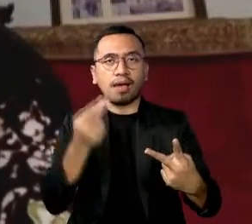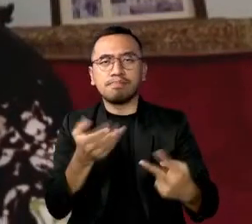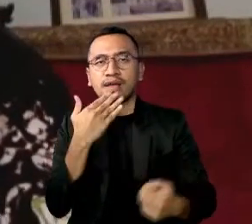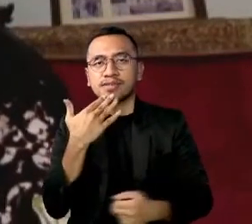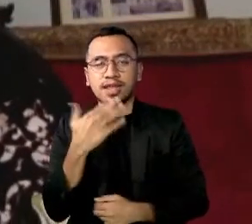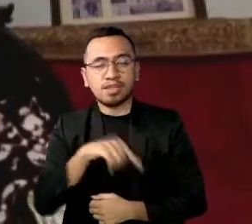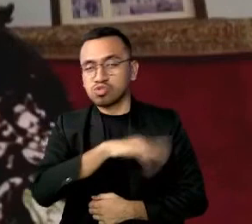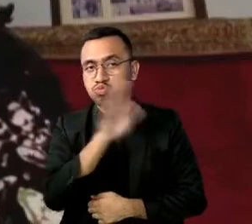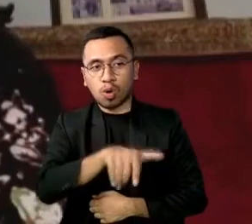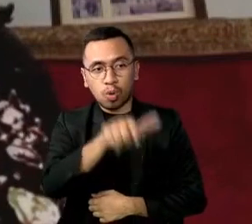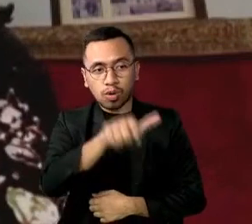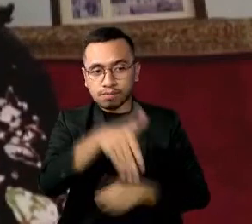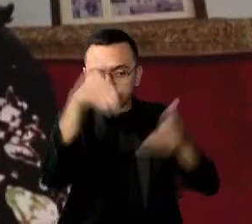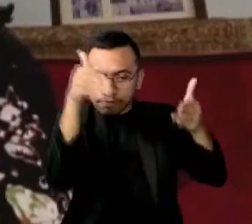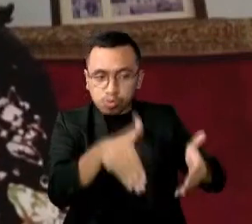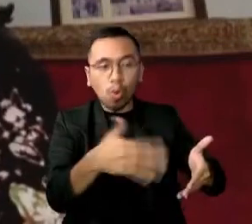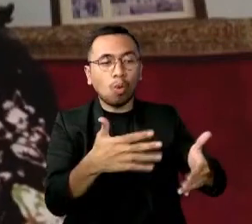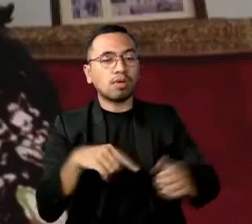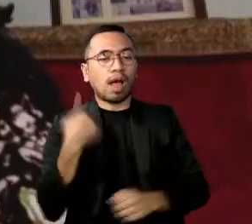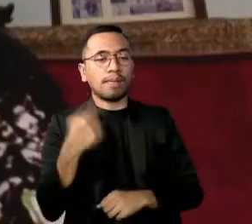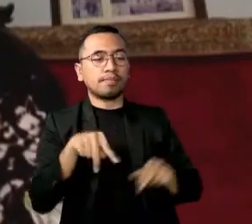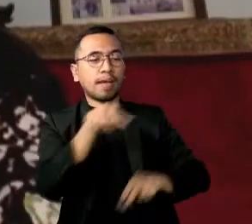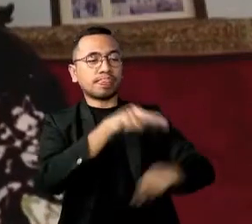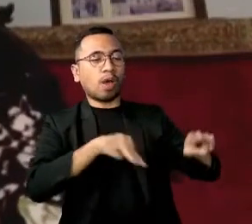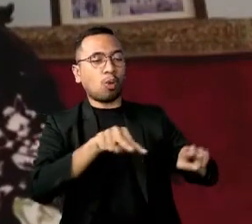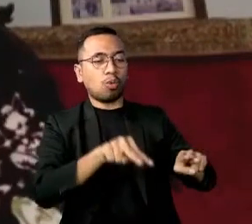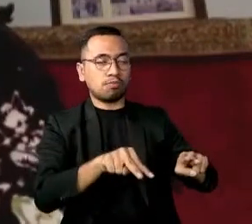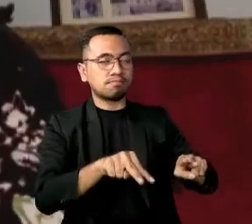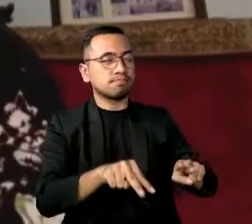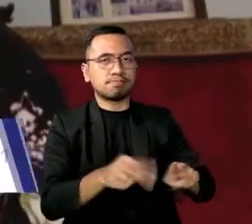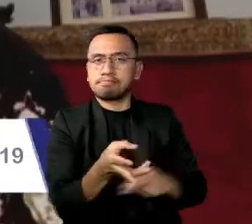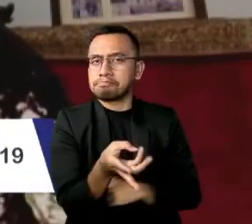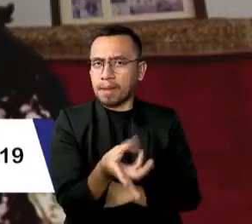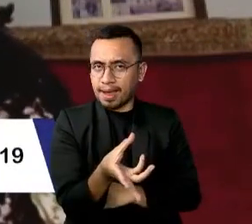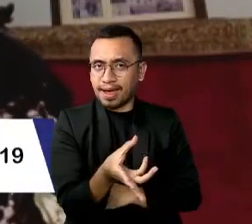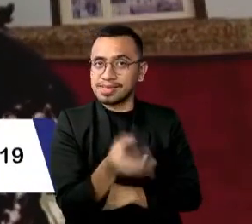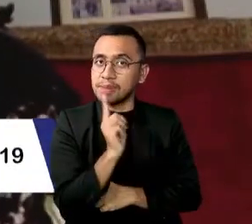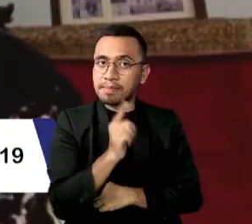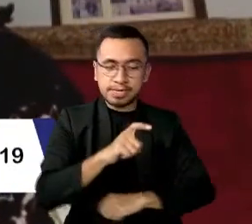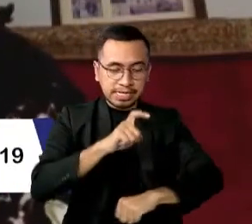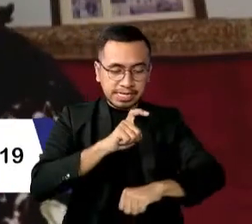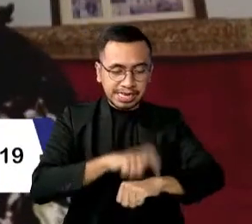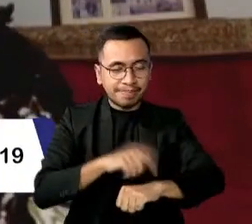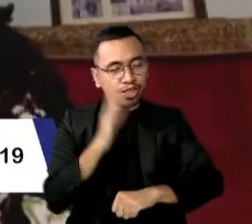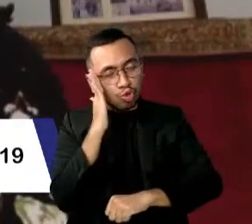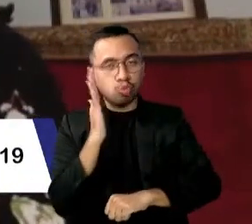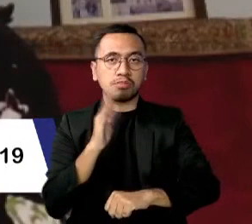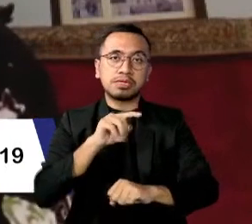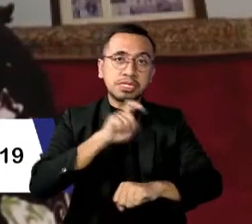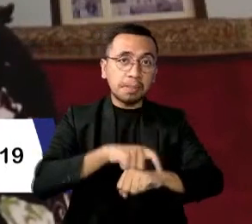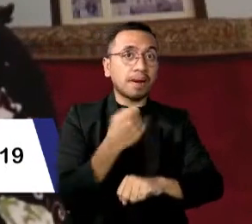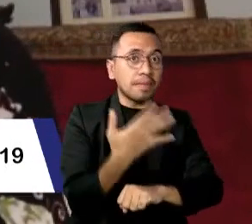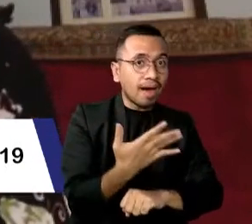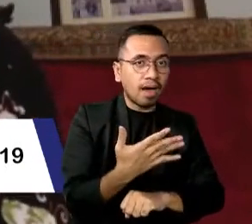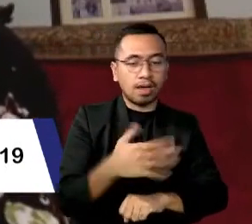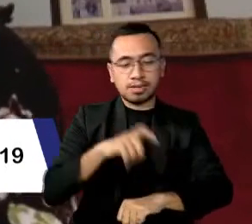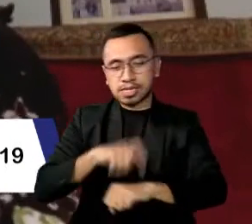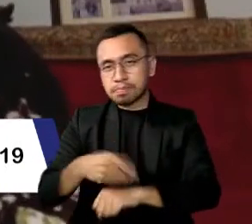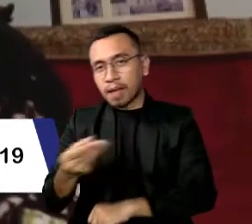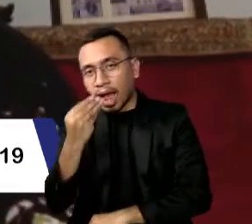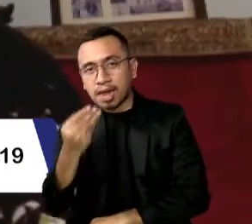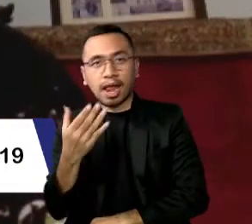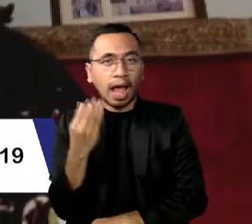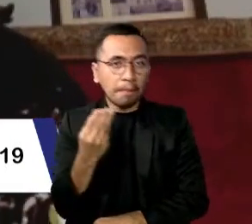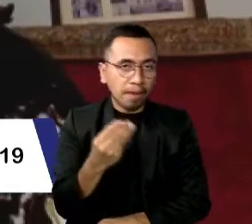dengan baik jadi jam tidurnya kemudian jam makannya dan kemudian ada pemeriksaan Apakah mereka berbicara